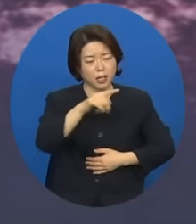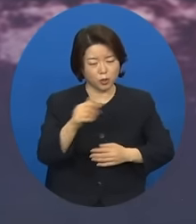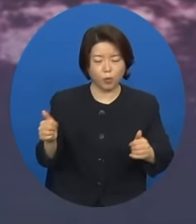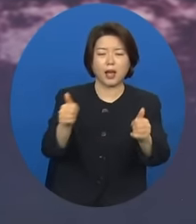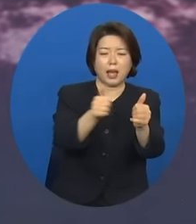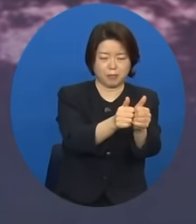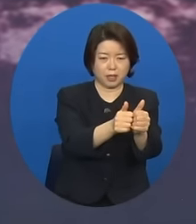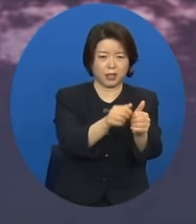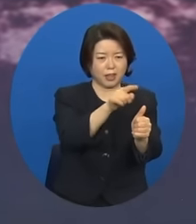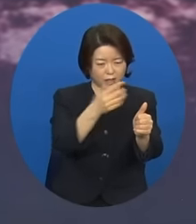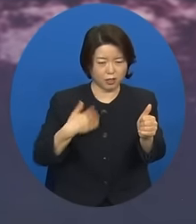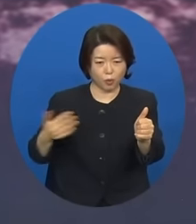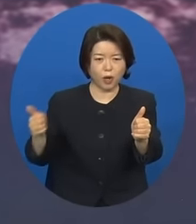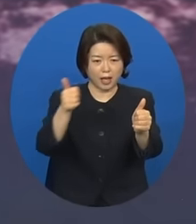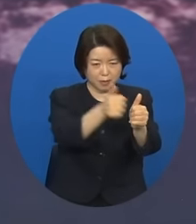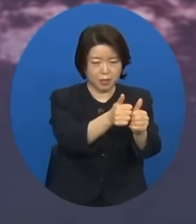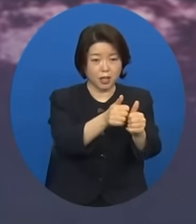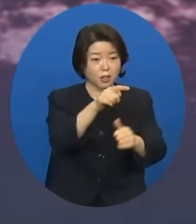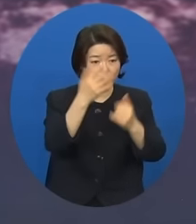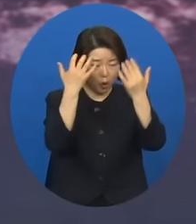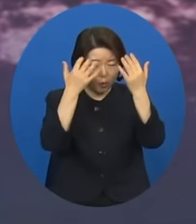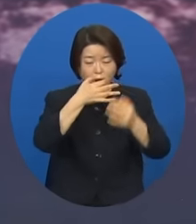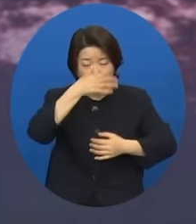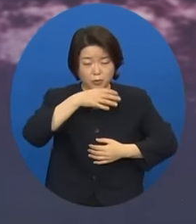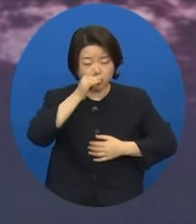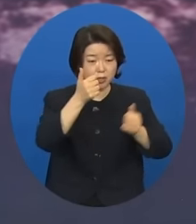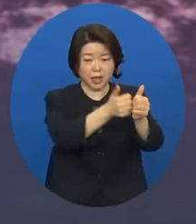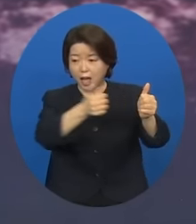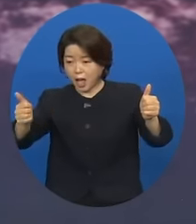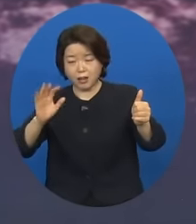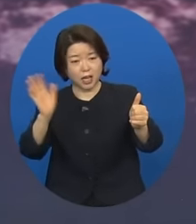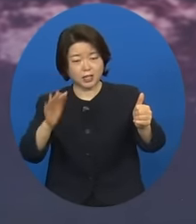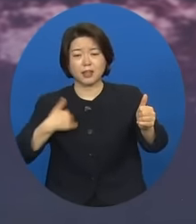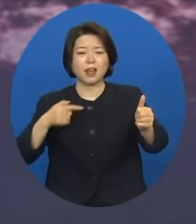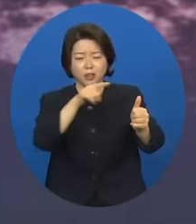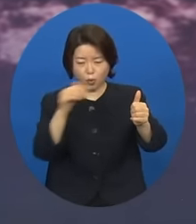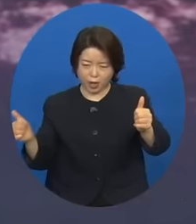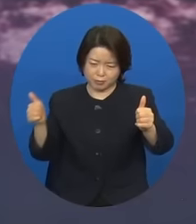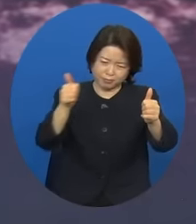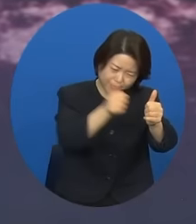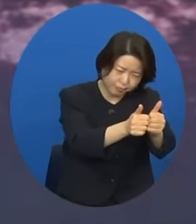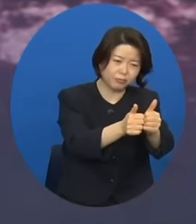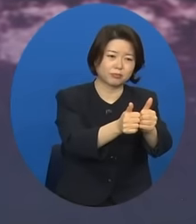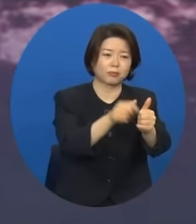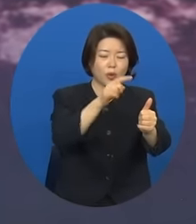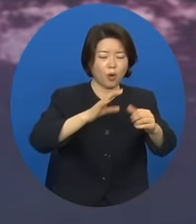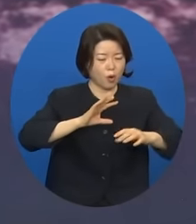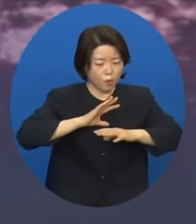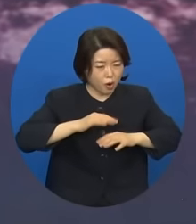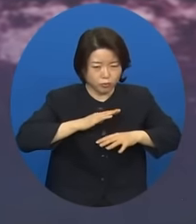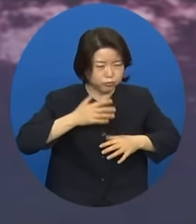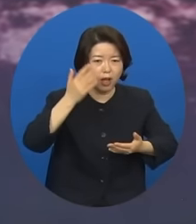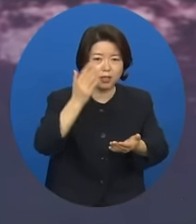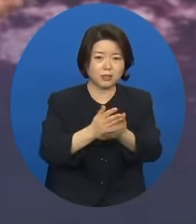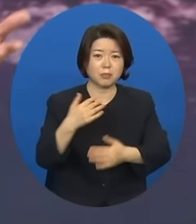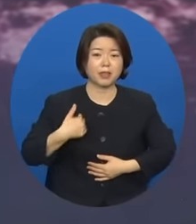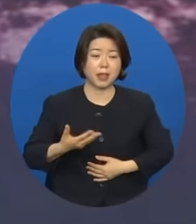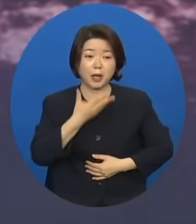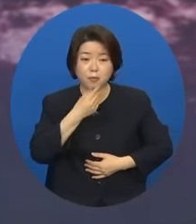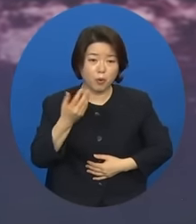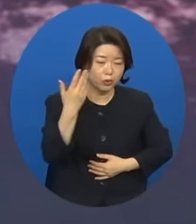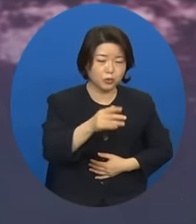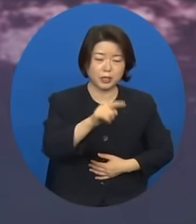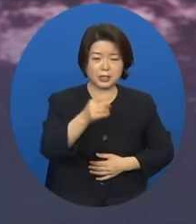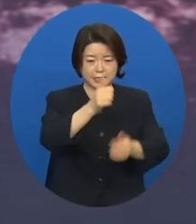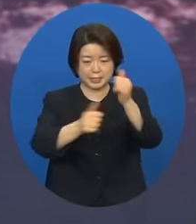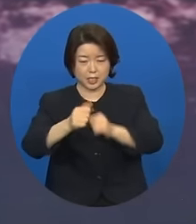너와 함께 있어 너 고난이 있어도 역경이 있어도 내가 널 떠나게 아니야 내가 너와 함께 있어 두려워하지 마 너에게 복을 주고 너의 자 불안하게 될